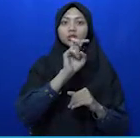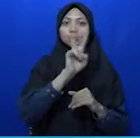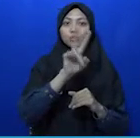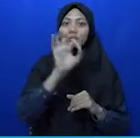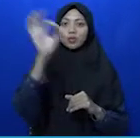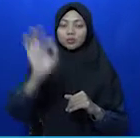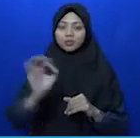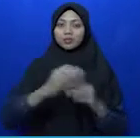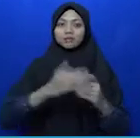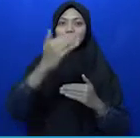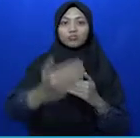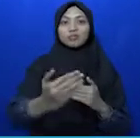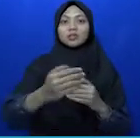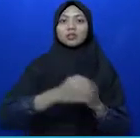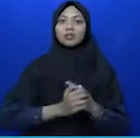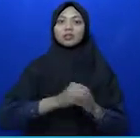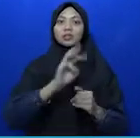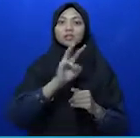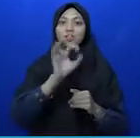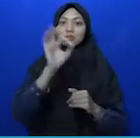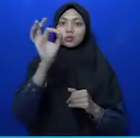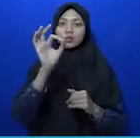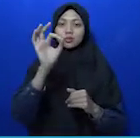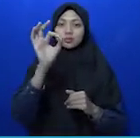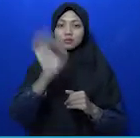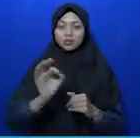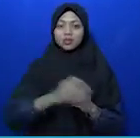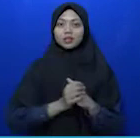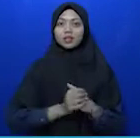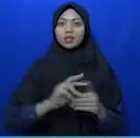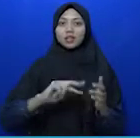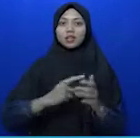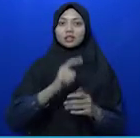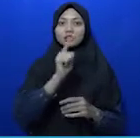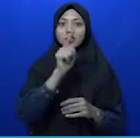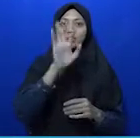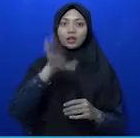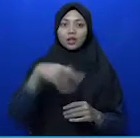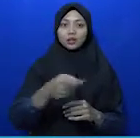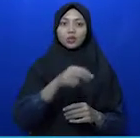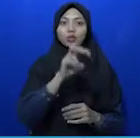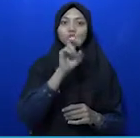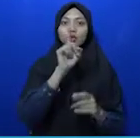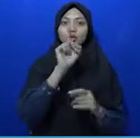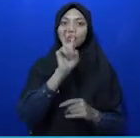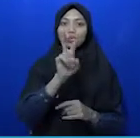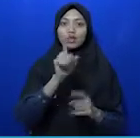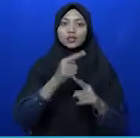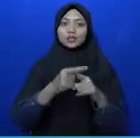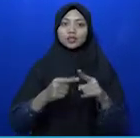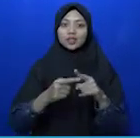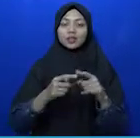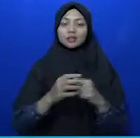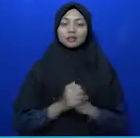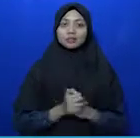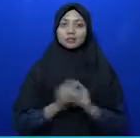menjadi 45% dengan catatan per tahunnya 2,5%. Itu diatur, sudah diatur. Tetapi di pasal